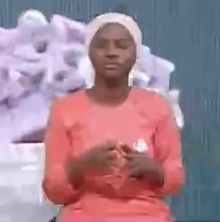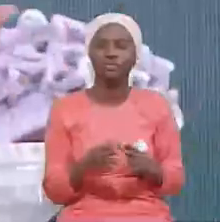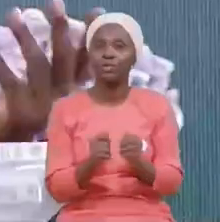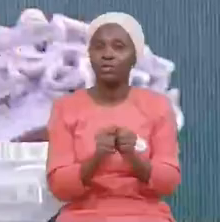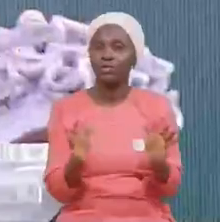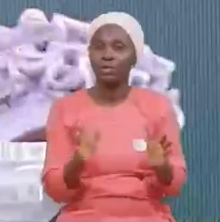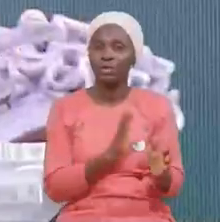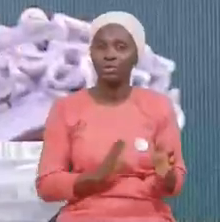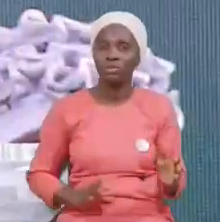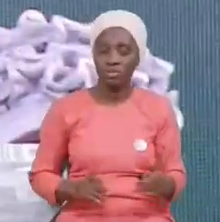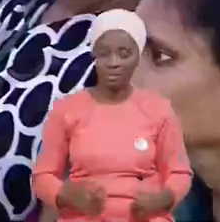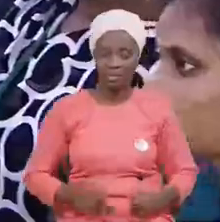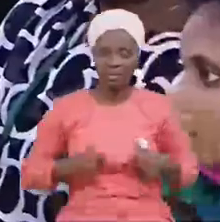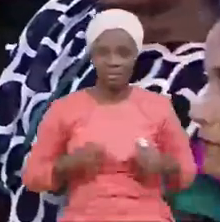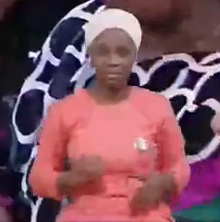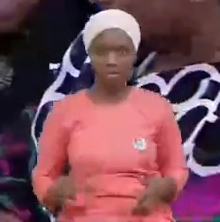Sans Christ qui vit en nous.